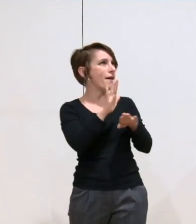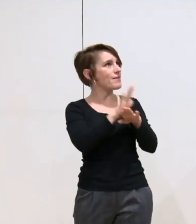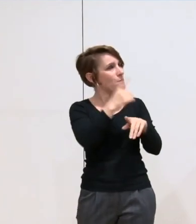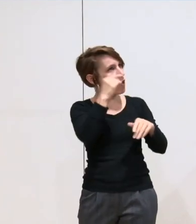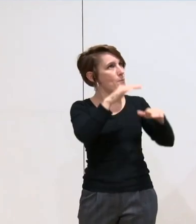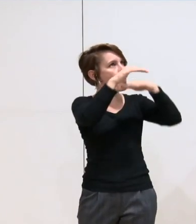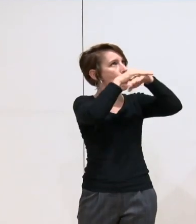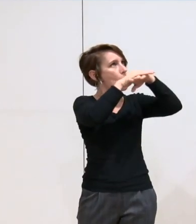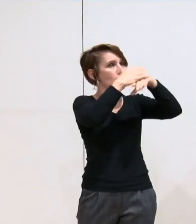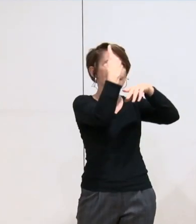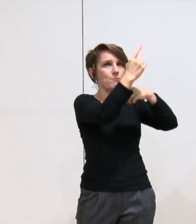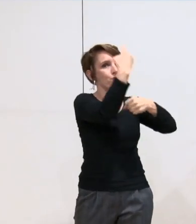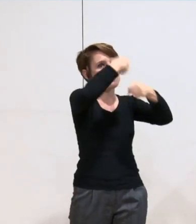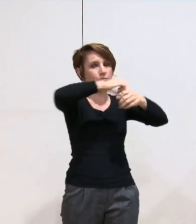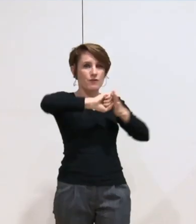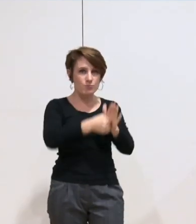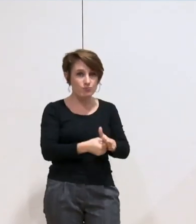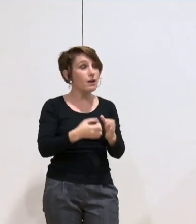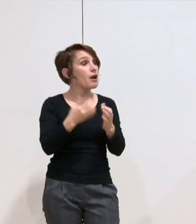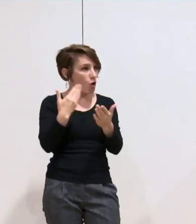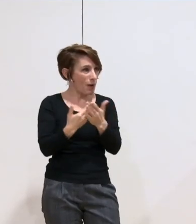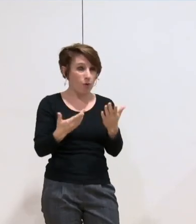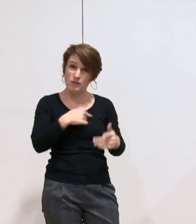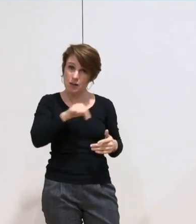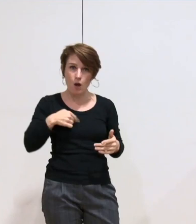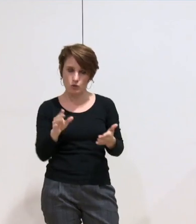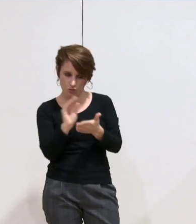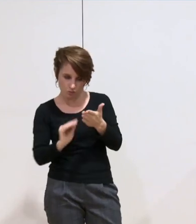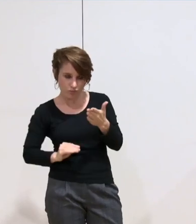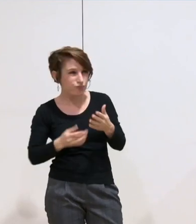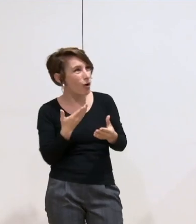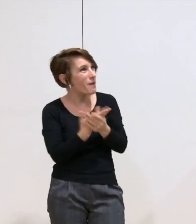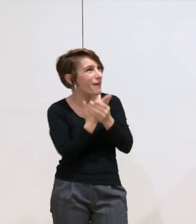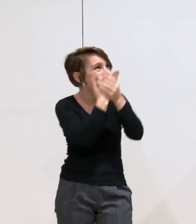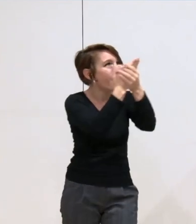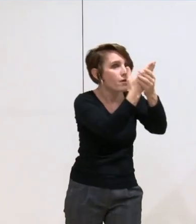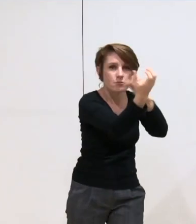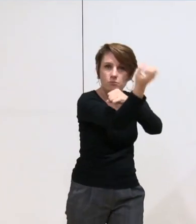que nos arguments divergents soient retranscrits. Quel manque de sincérité pour ces membres comme